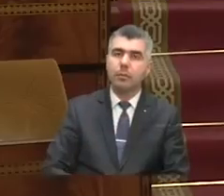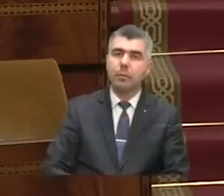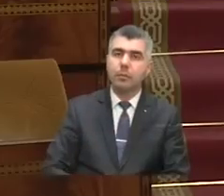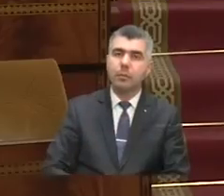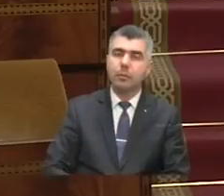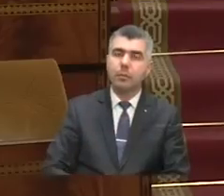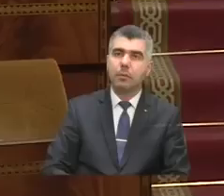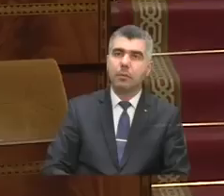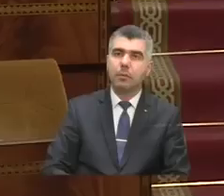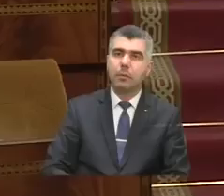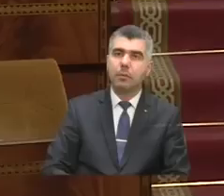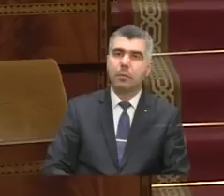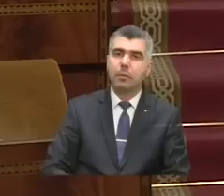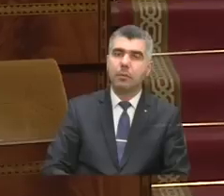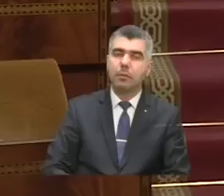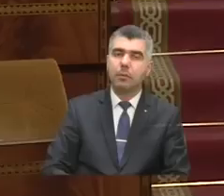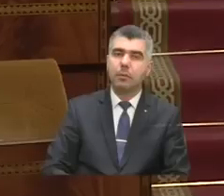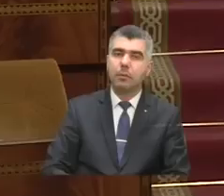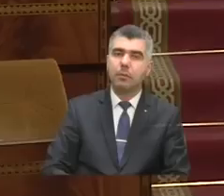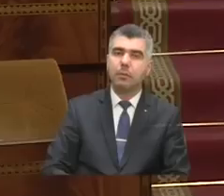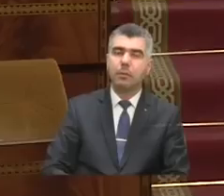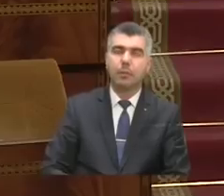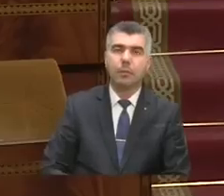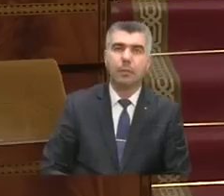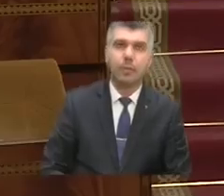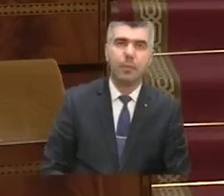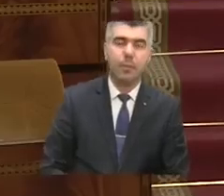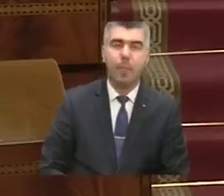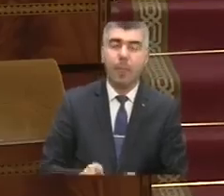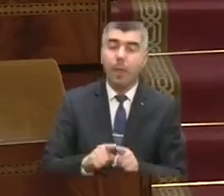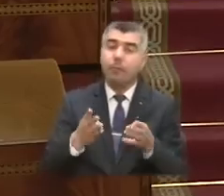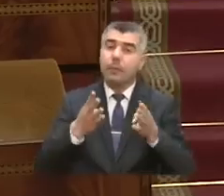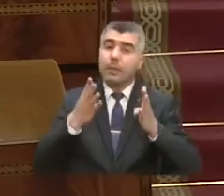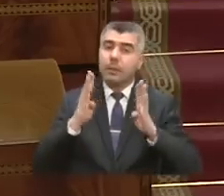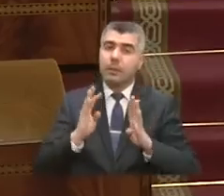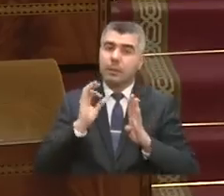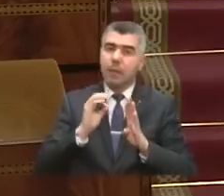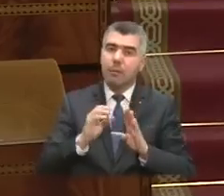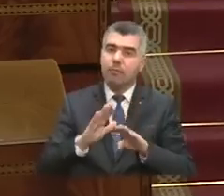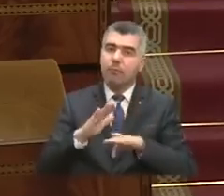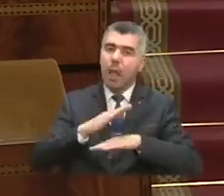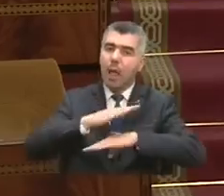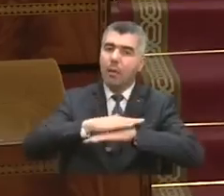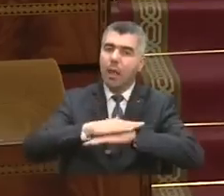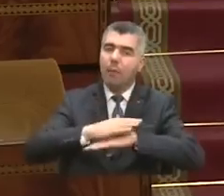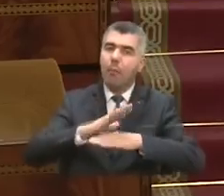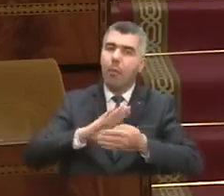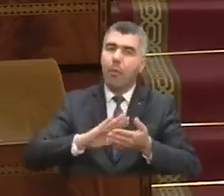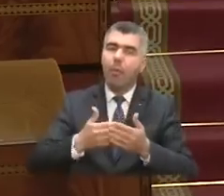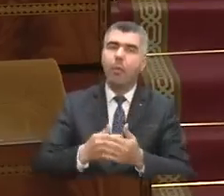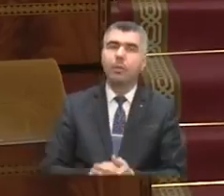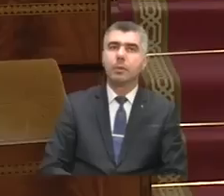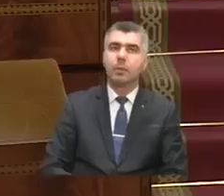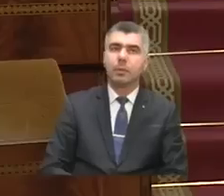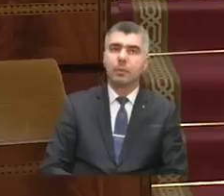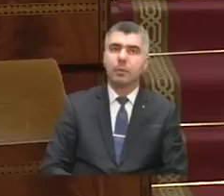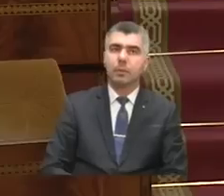راه واش نناقشوا متحضرين ولا غادي نحيدوا هذه القواعد كلها